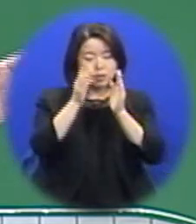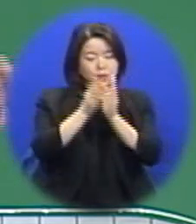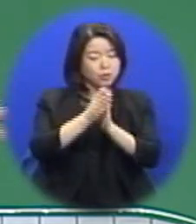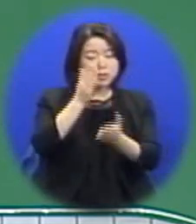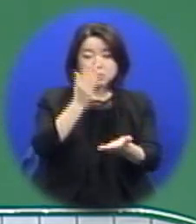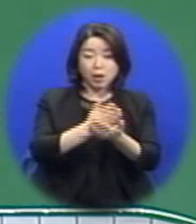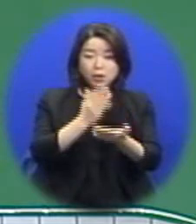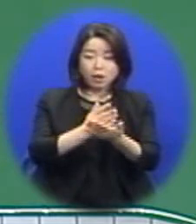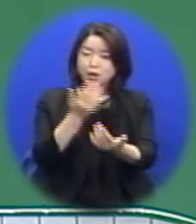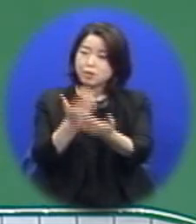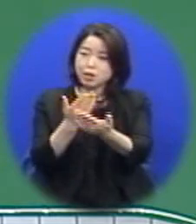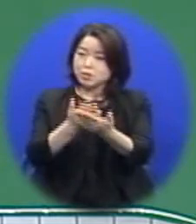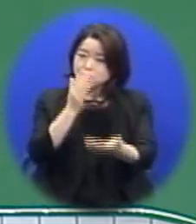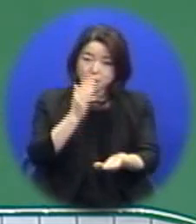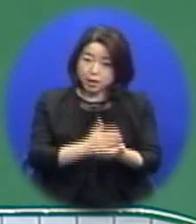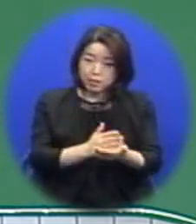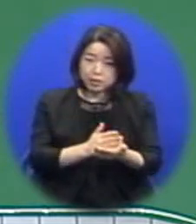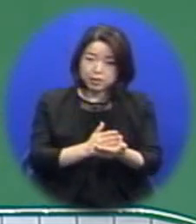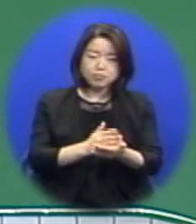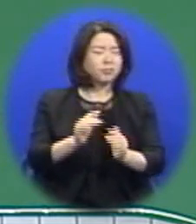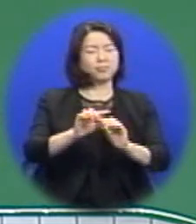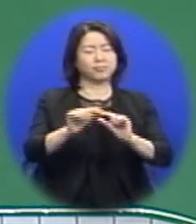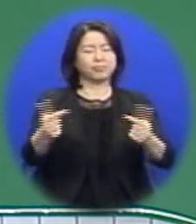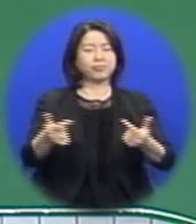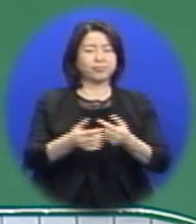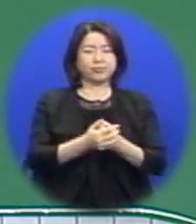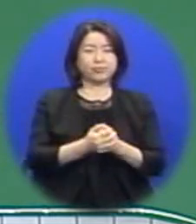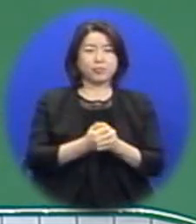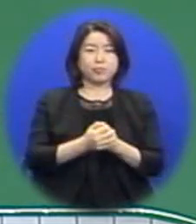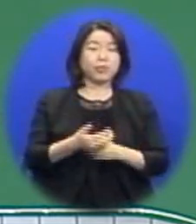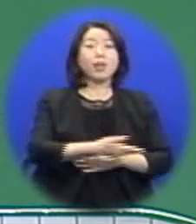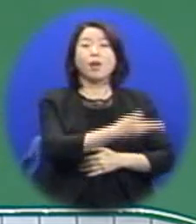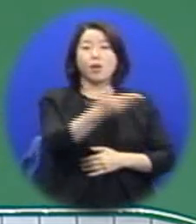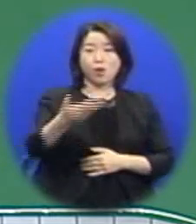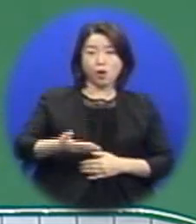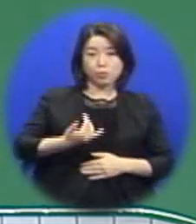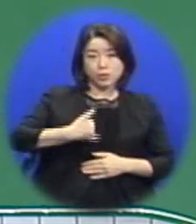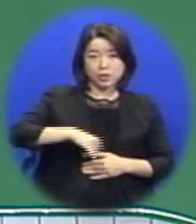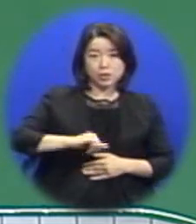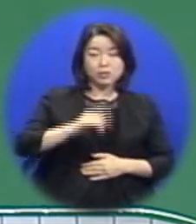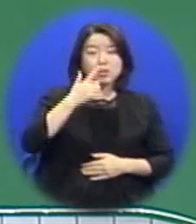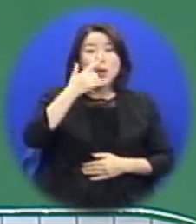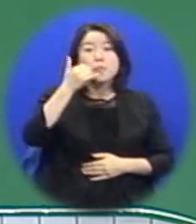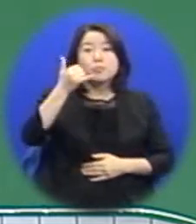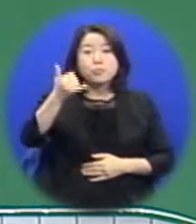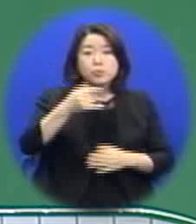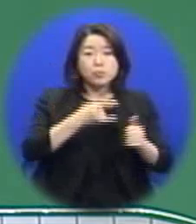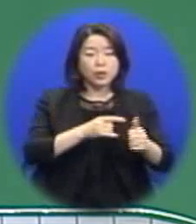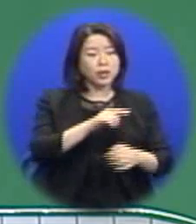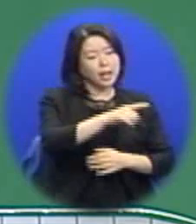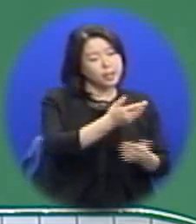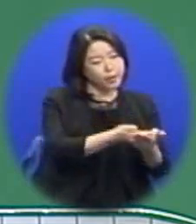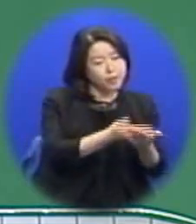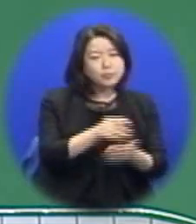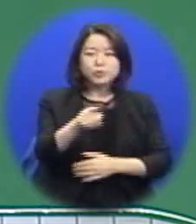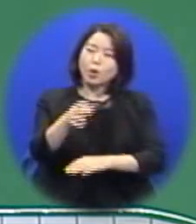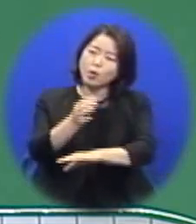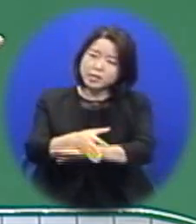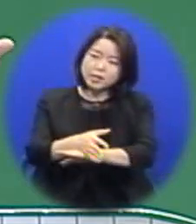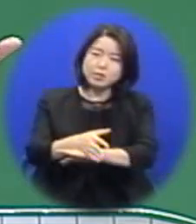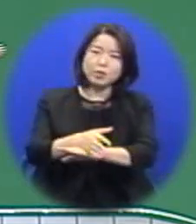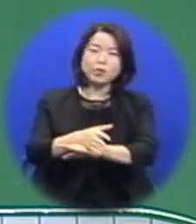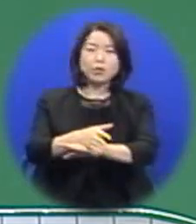되나, 구하지 말아야 되는가? 그렇지 않습니다. 여러분 자녀들이 부모에게 이거 해주세요, 저거 사주세요